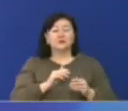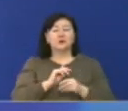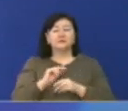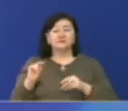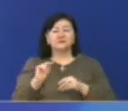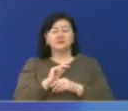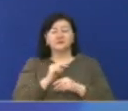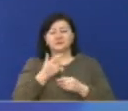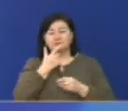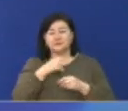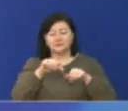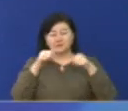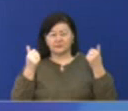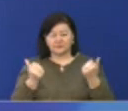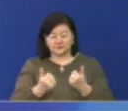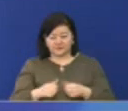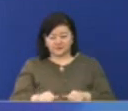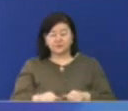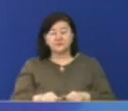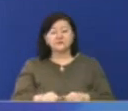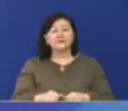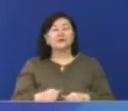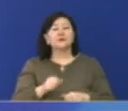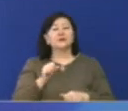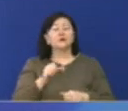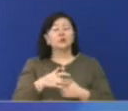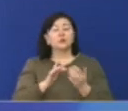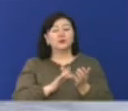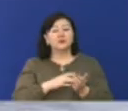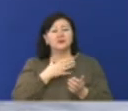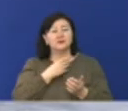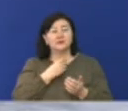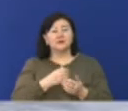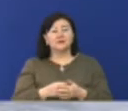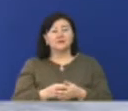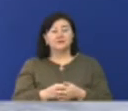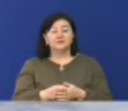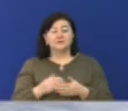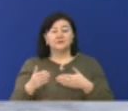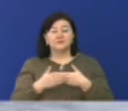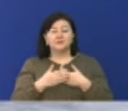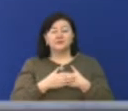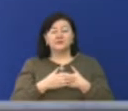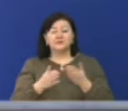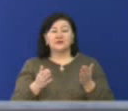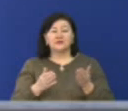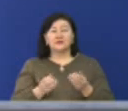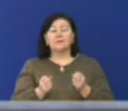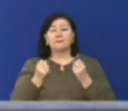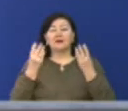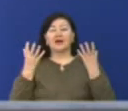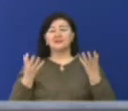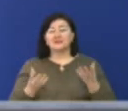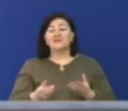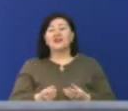акимате, в канун юбилея поэта город заметно преобразится. В преддверии юбилея Абая Кунанбаева другие регионы